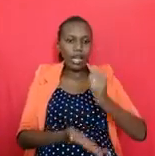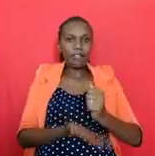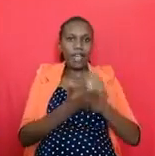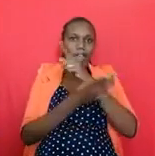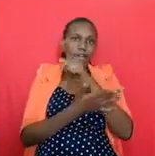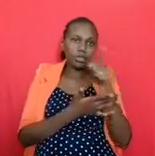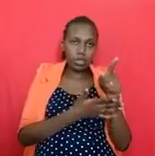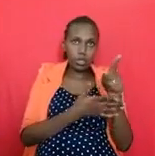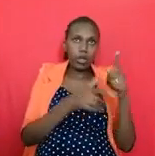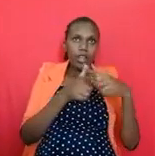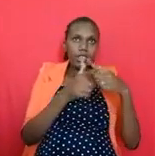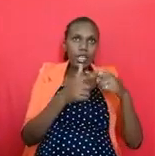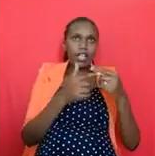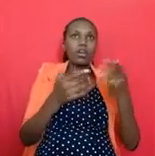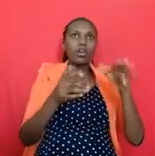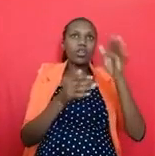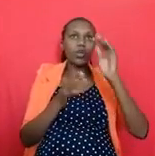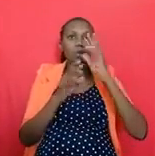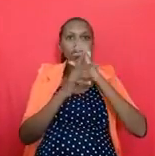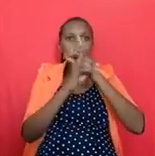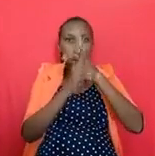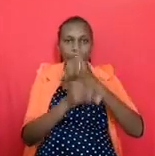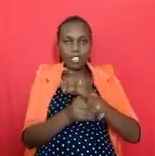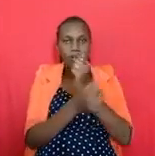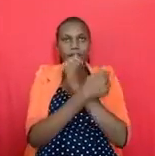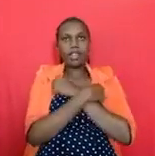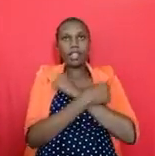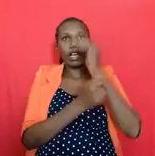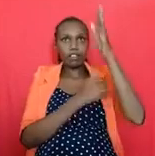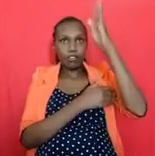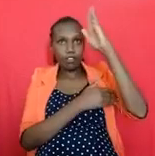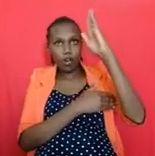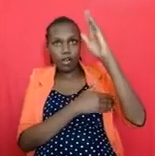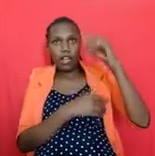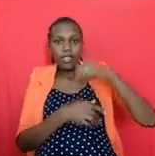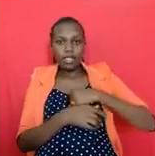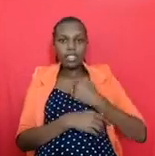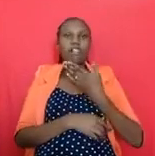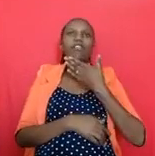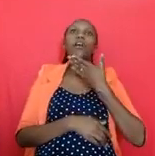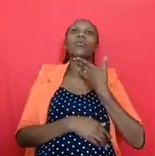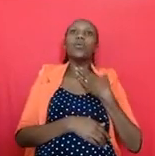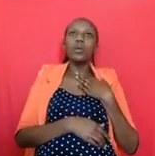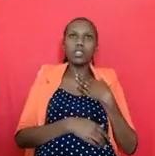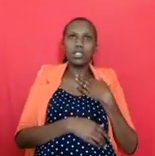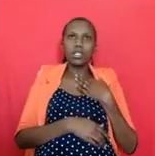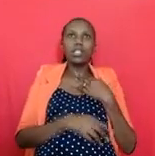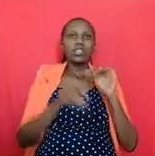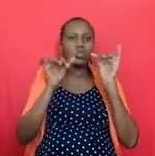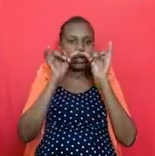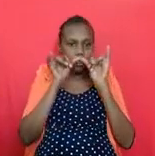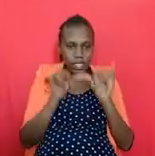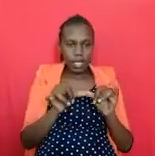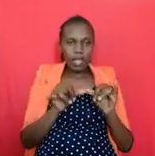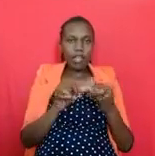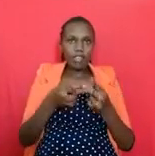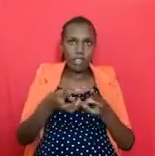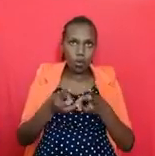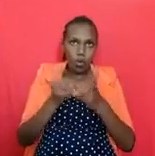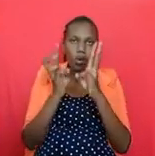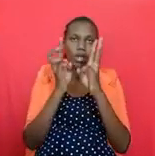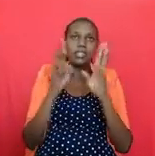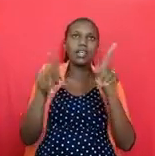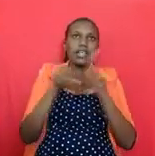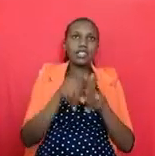agwikiire uhotwo ni wendo wa ngai uge niĩ ni ngwenda guikara mithiire